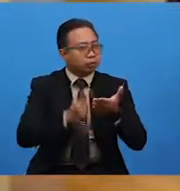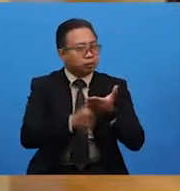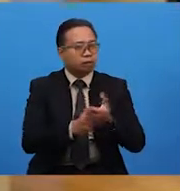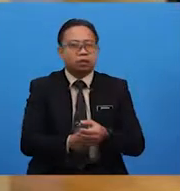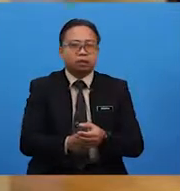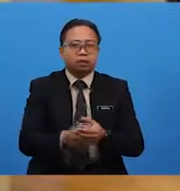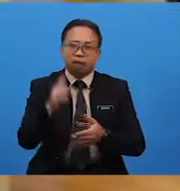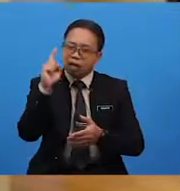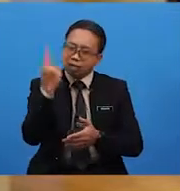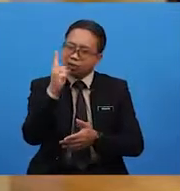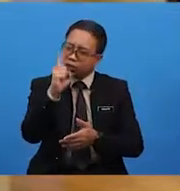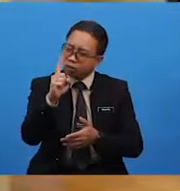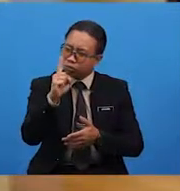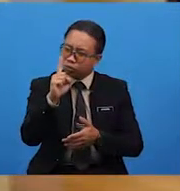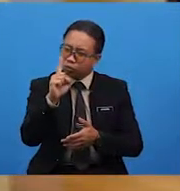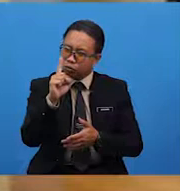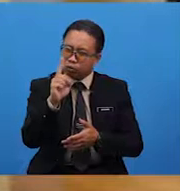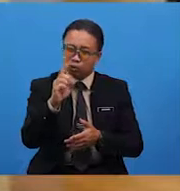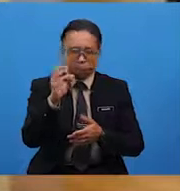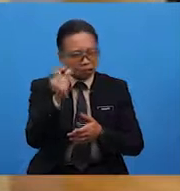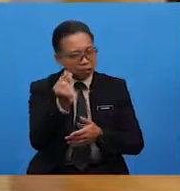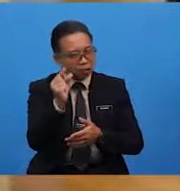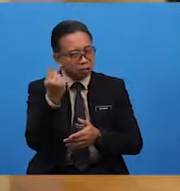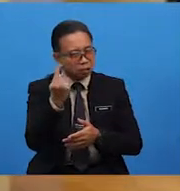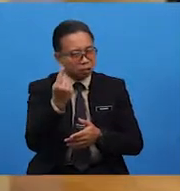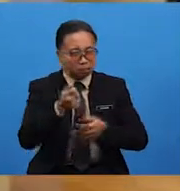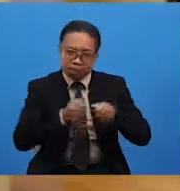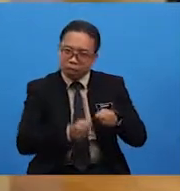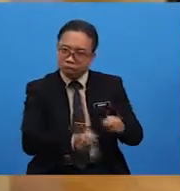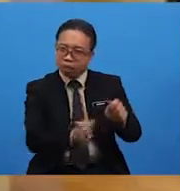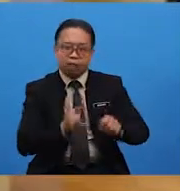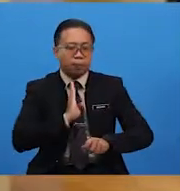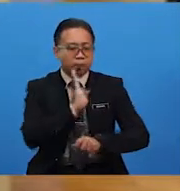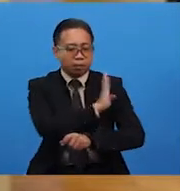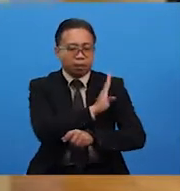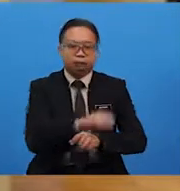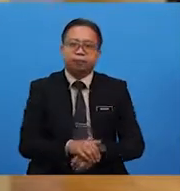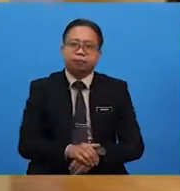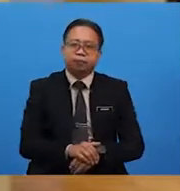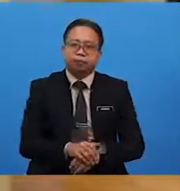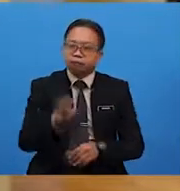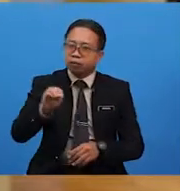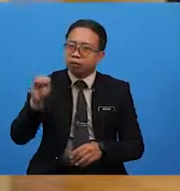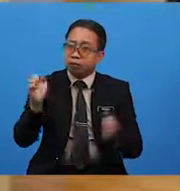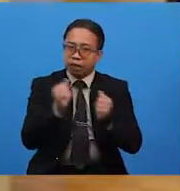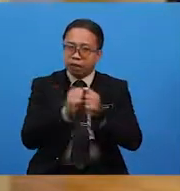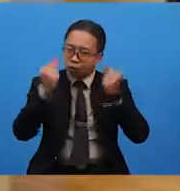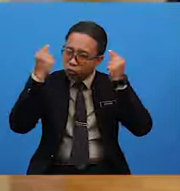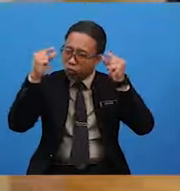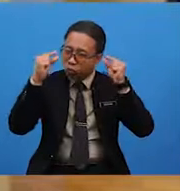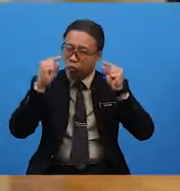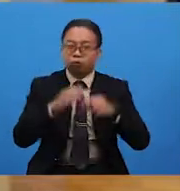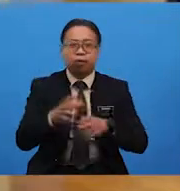hanya sebagian saja aliran seni berat sebenarnya Adil lagi dan diarahkan kepada pelajar-pelajar bersama dengan guru-guru di luar sana